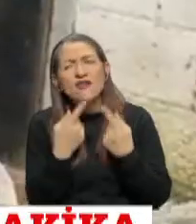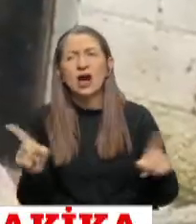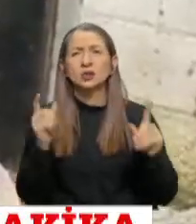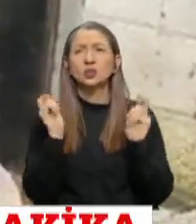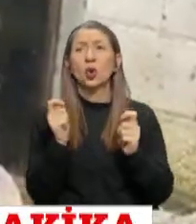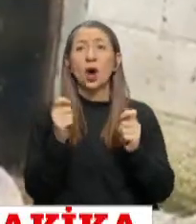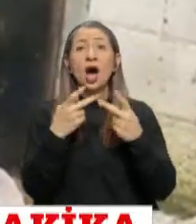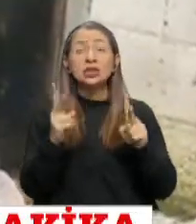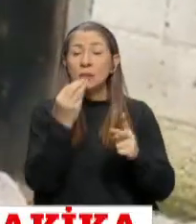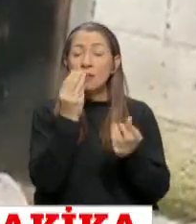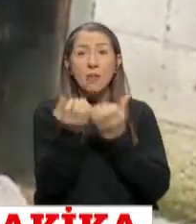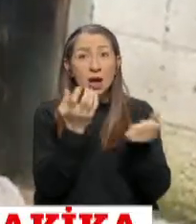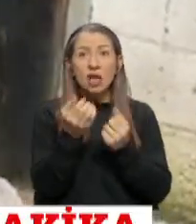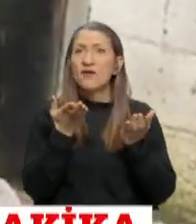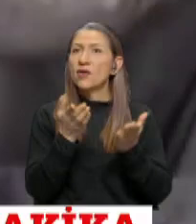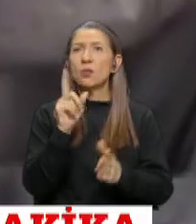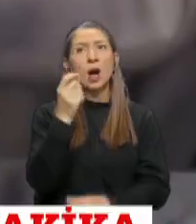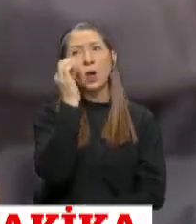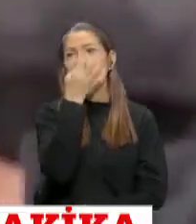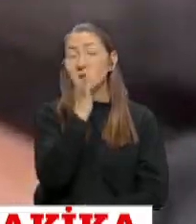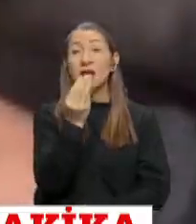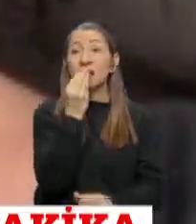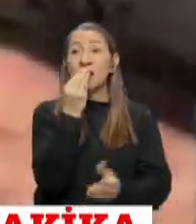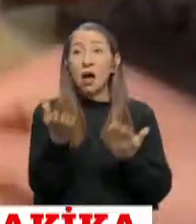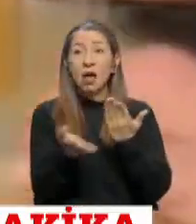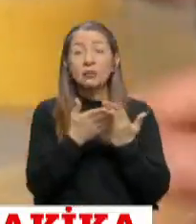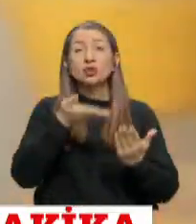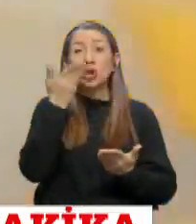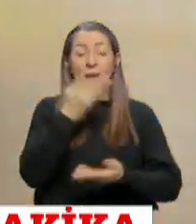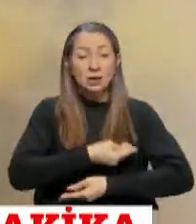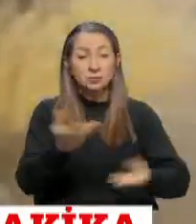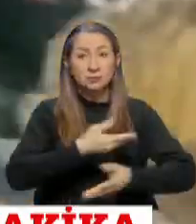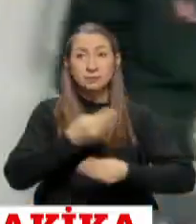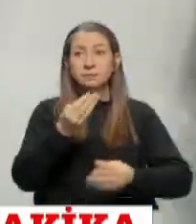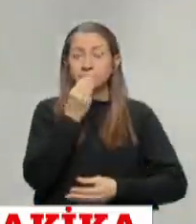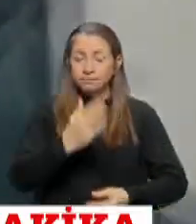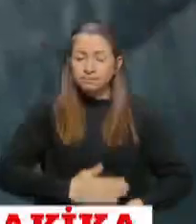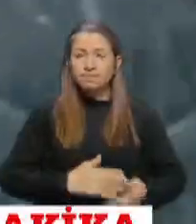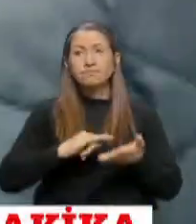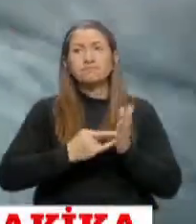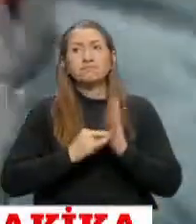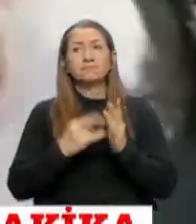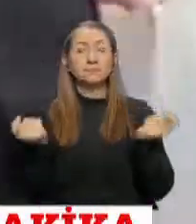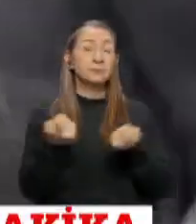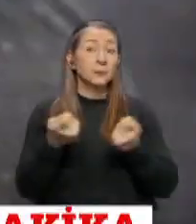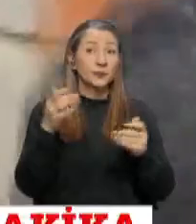geçiyor. Açık market, fırın bulmak kolay değil. Gıda yardımları, çorba dağıtımıyla karınlarını doyurmaya